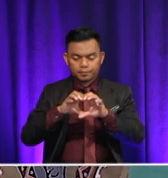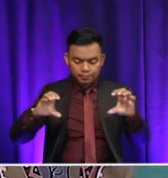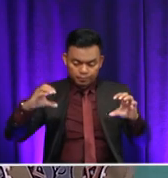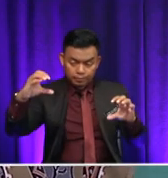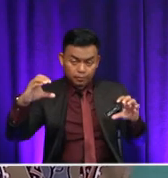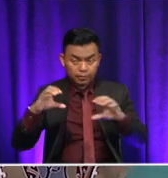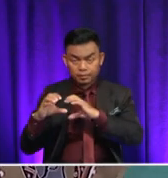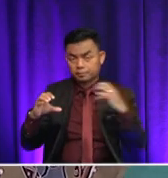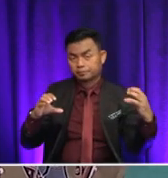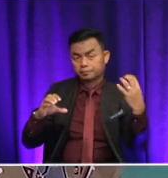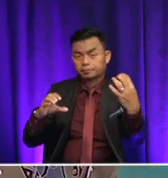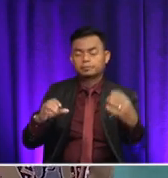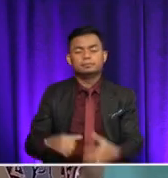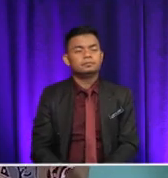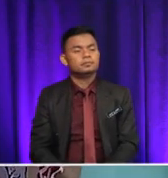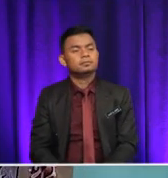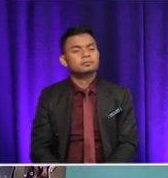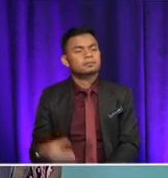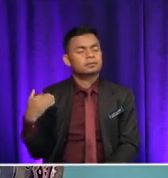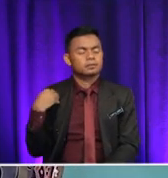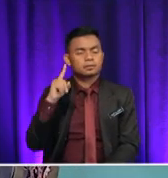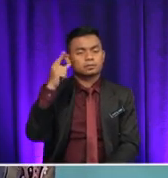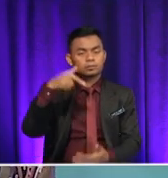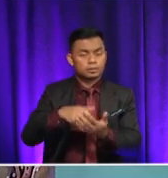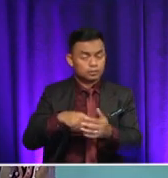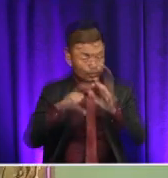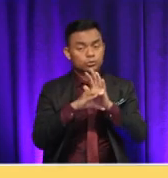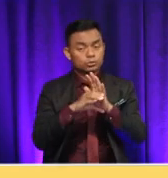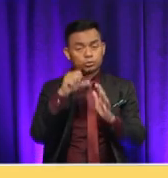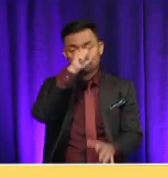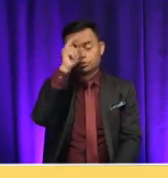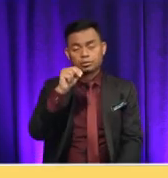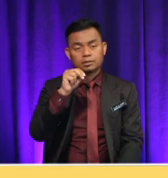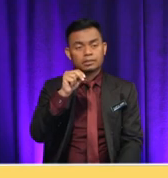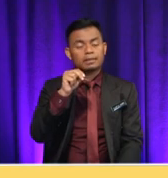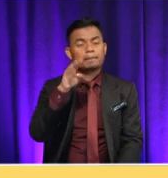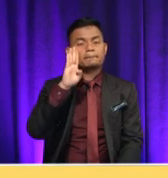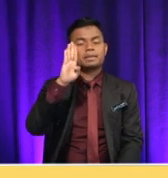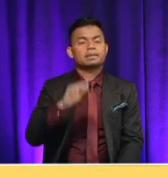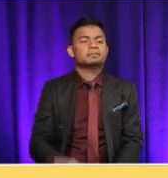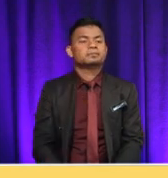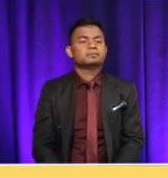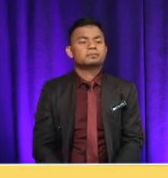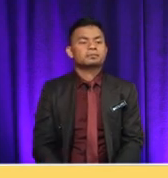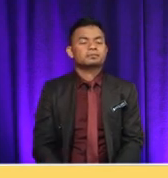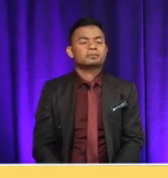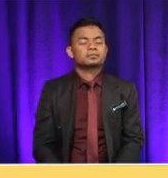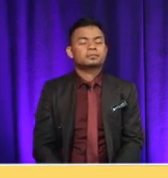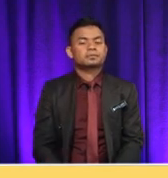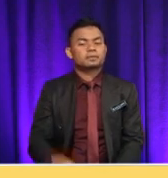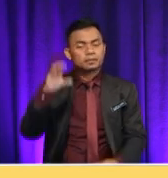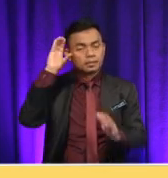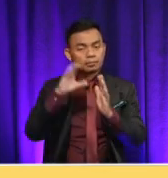terus sekali lagi Ada lagi satu contoh soal lain bahagia di bawah menunjukkan